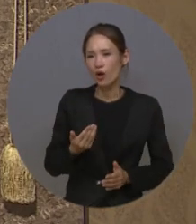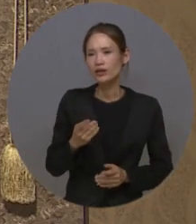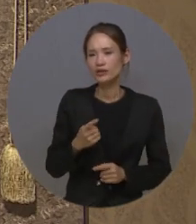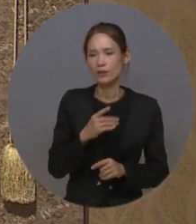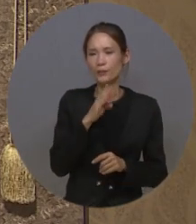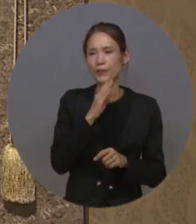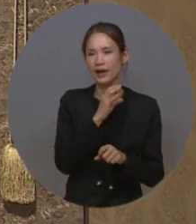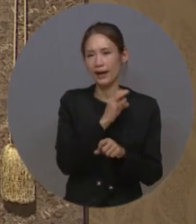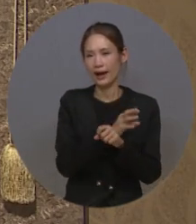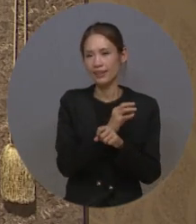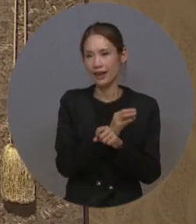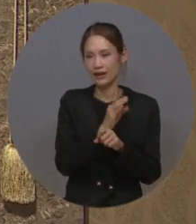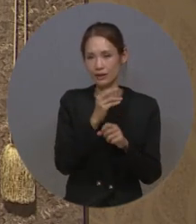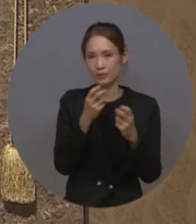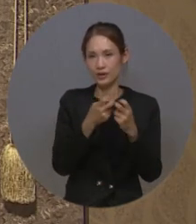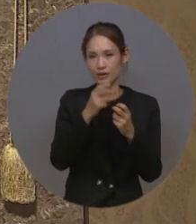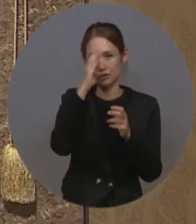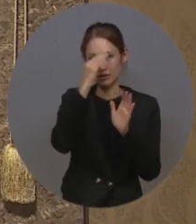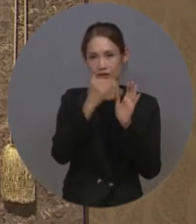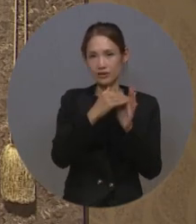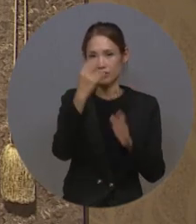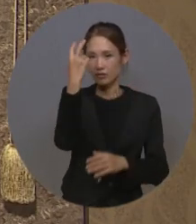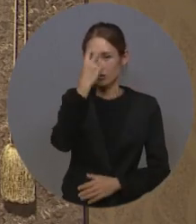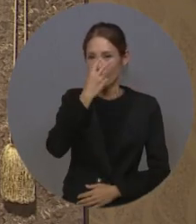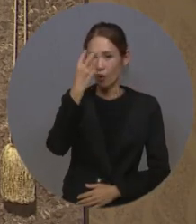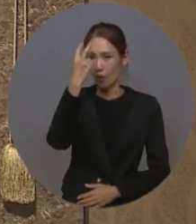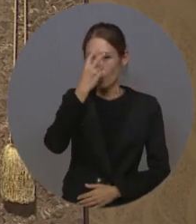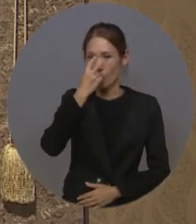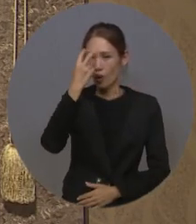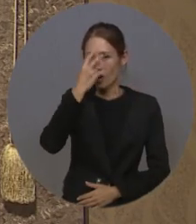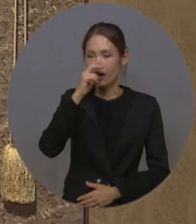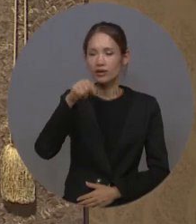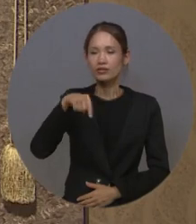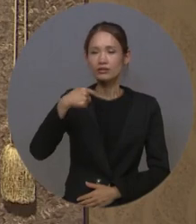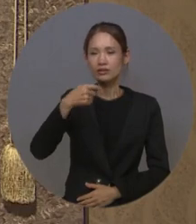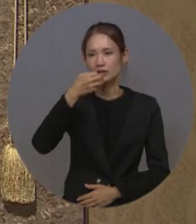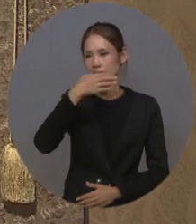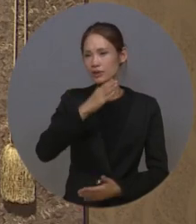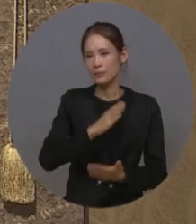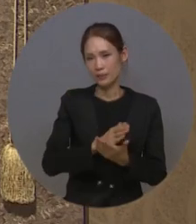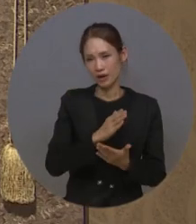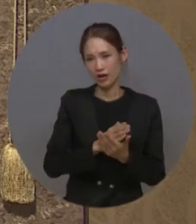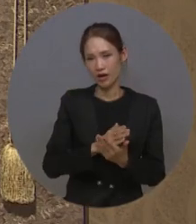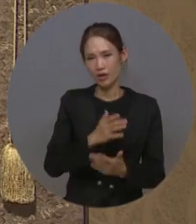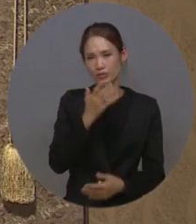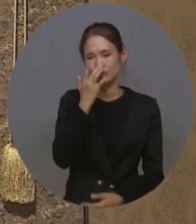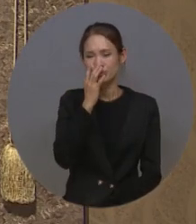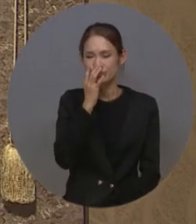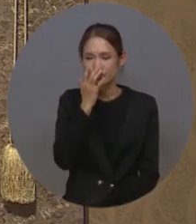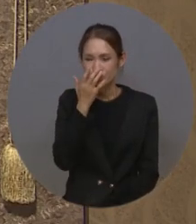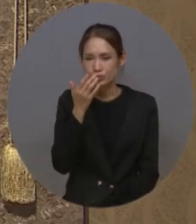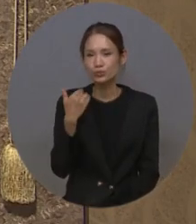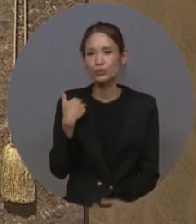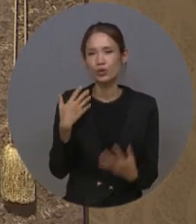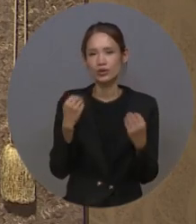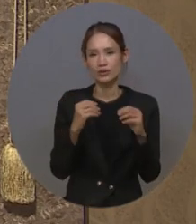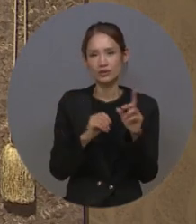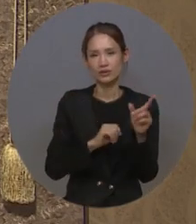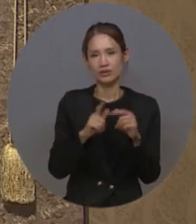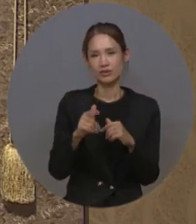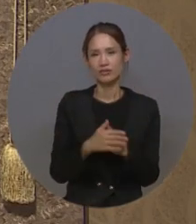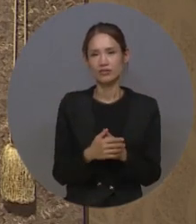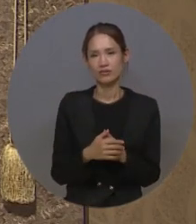간단한 방법으로 예방을 해서 관리하면 네. 그렇게 힘들지 않아도 되는데 그걸 몰라서 그런 경우들이 많겠죠.